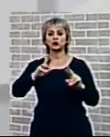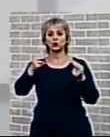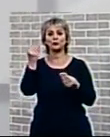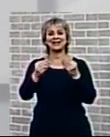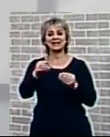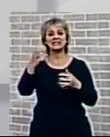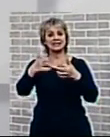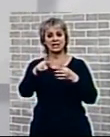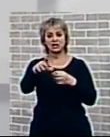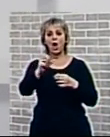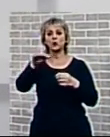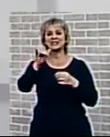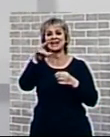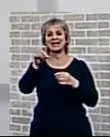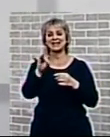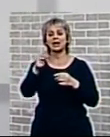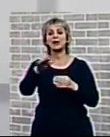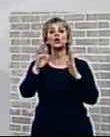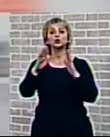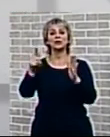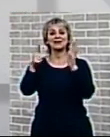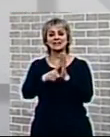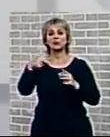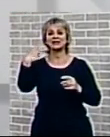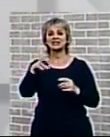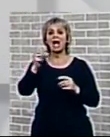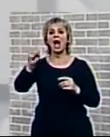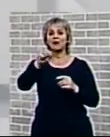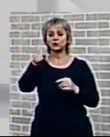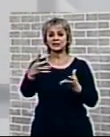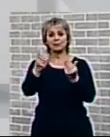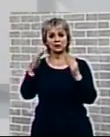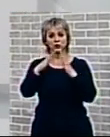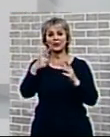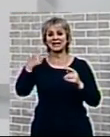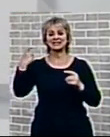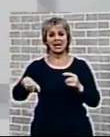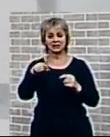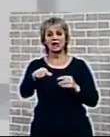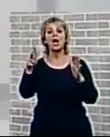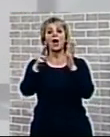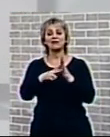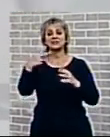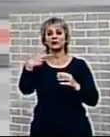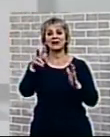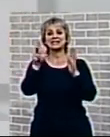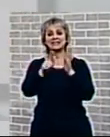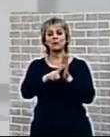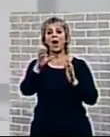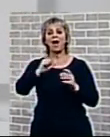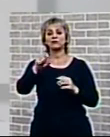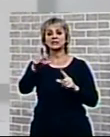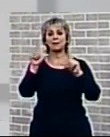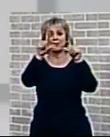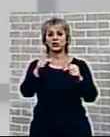играет с середняками и аутсайдерами. И только в 7-м 20 августа примет дома Краснодар, а в 8-м 27 августа